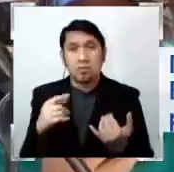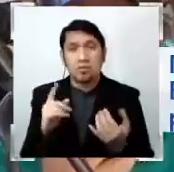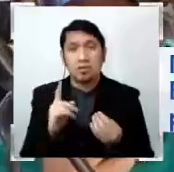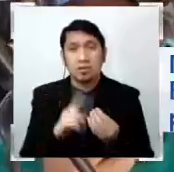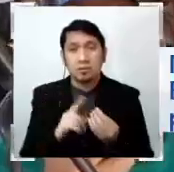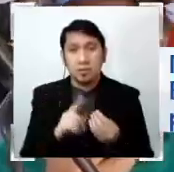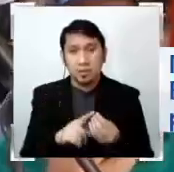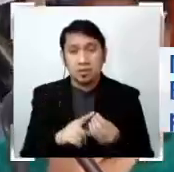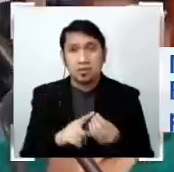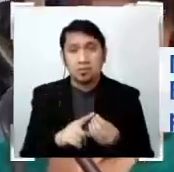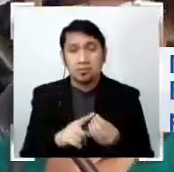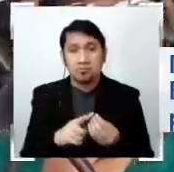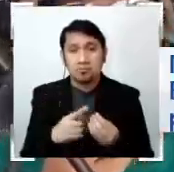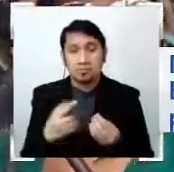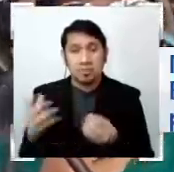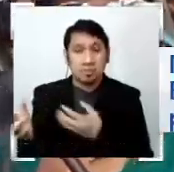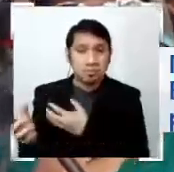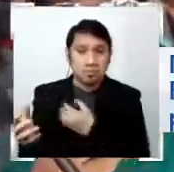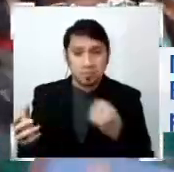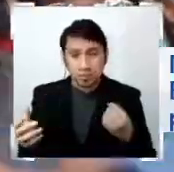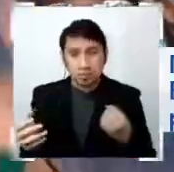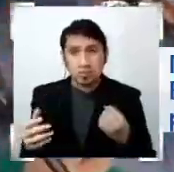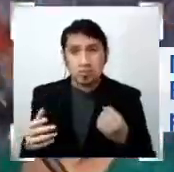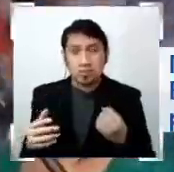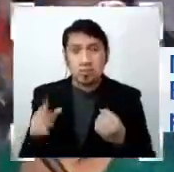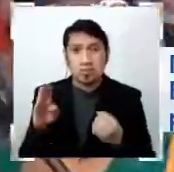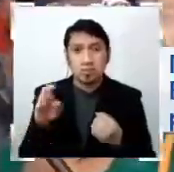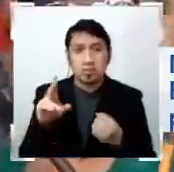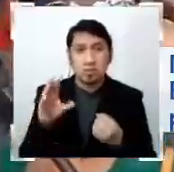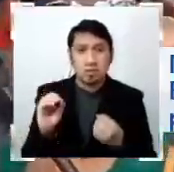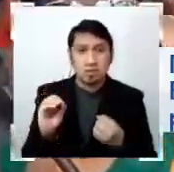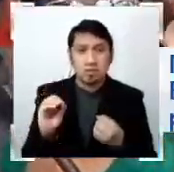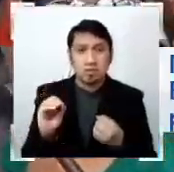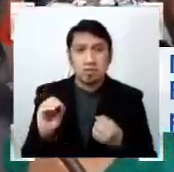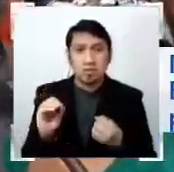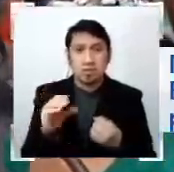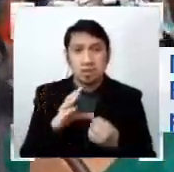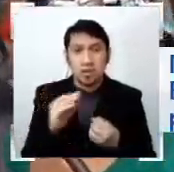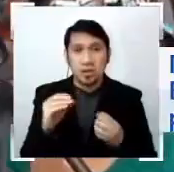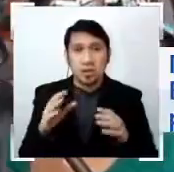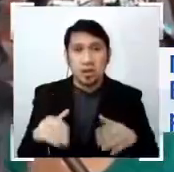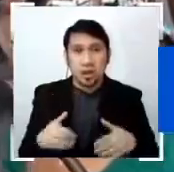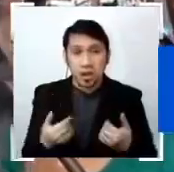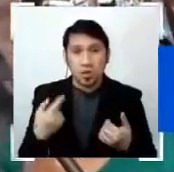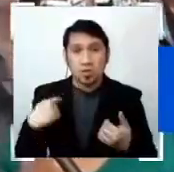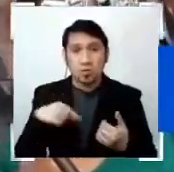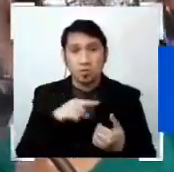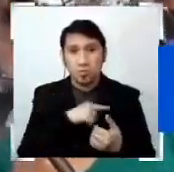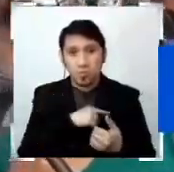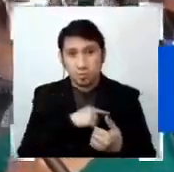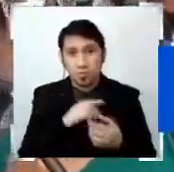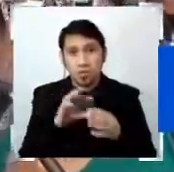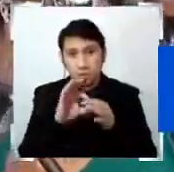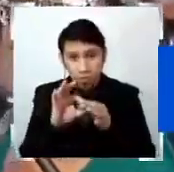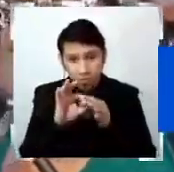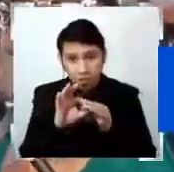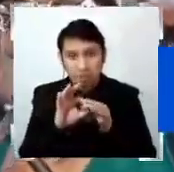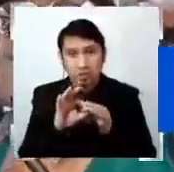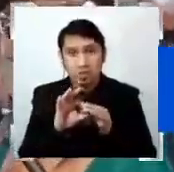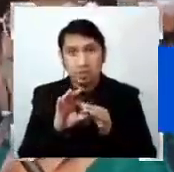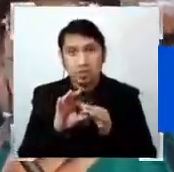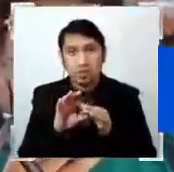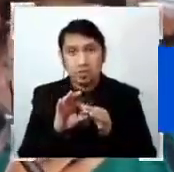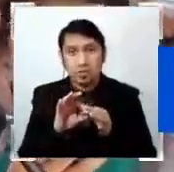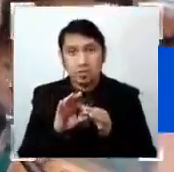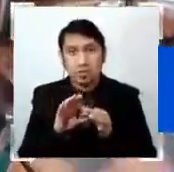forcefully Beneco and looking at how united we are in fighting for what is right,